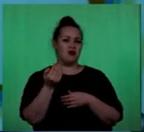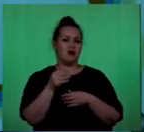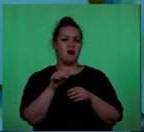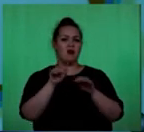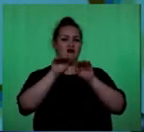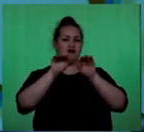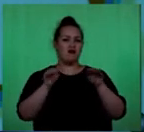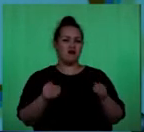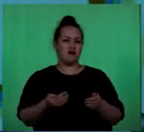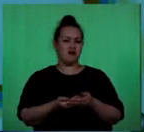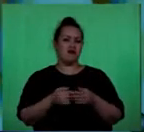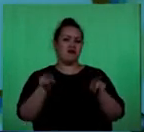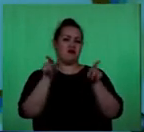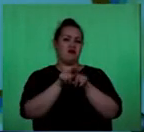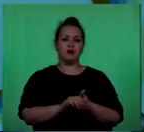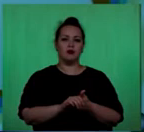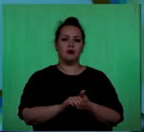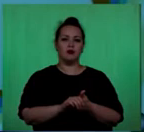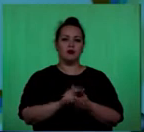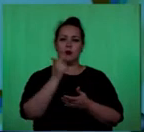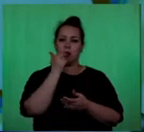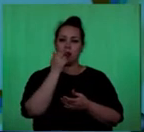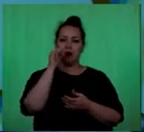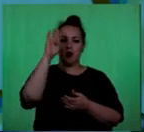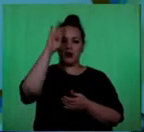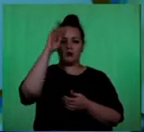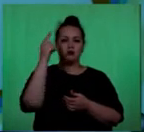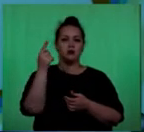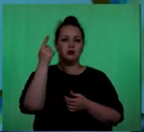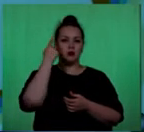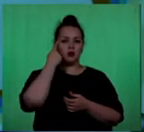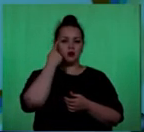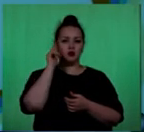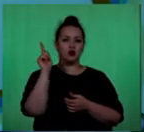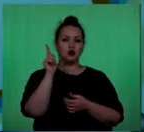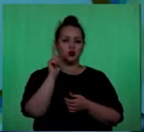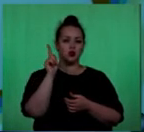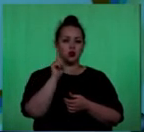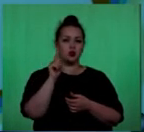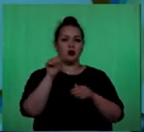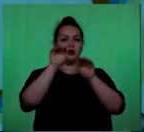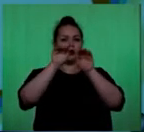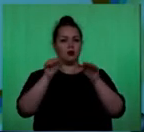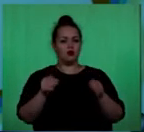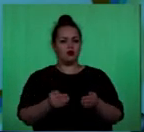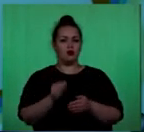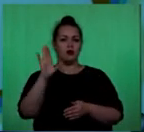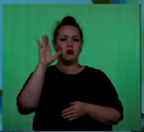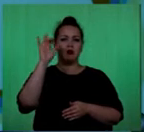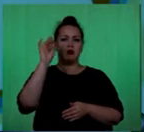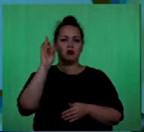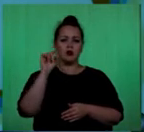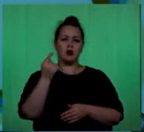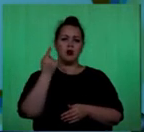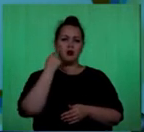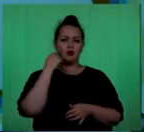с сеном подражать меня малыш подумал что на мешок сином обижаться не стоил